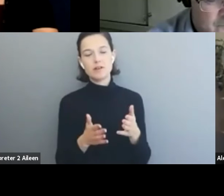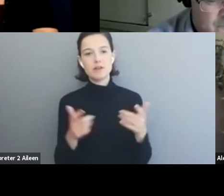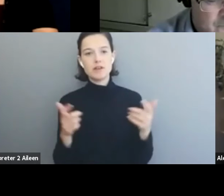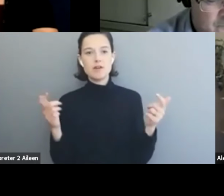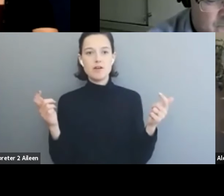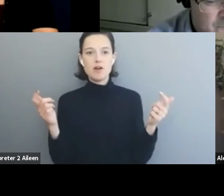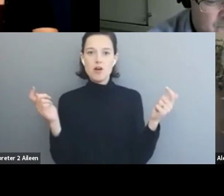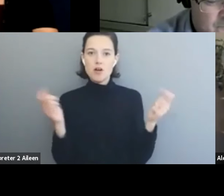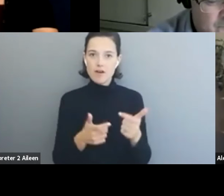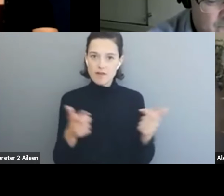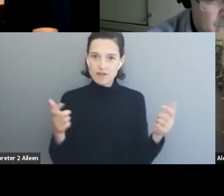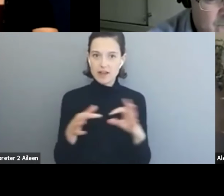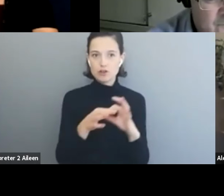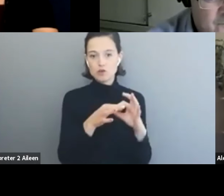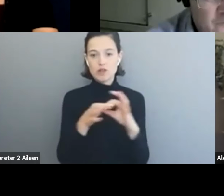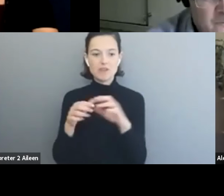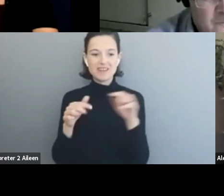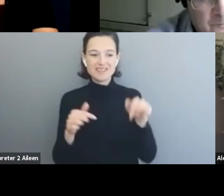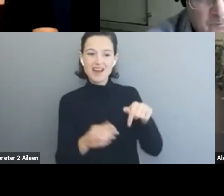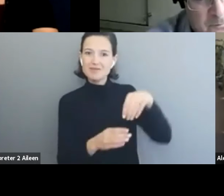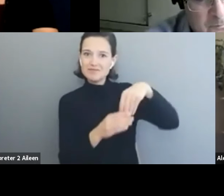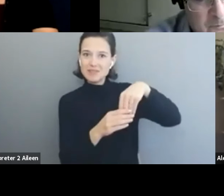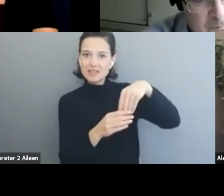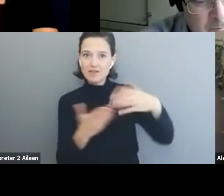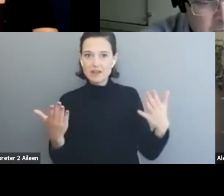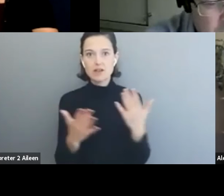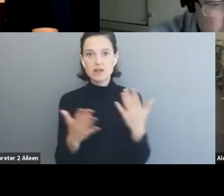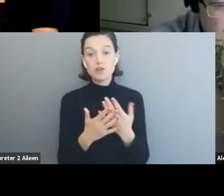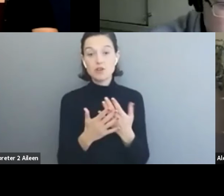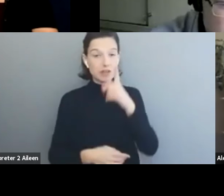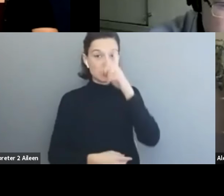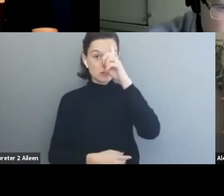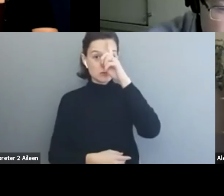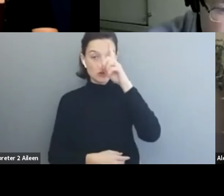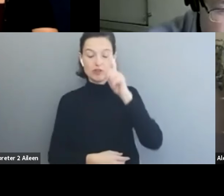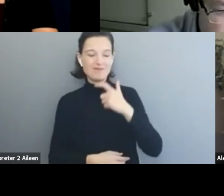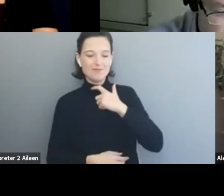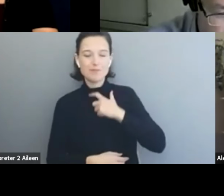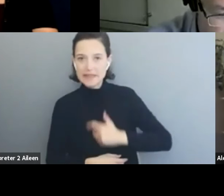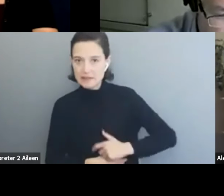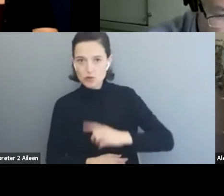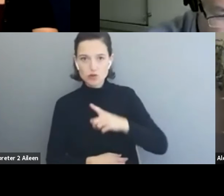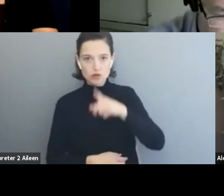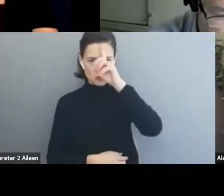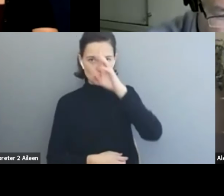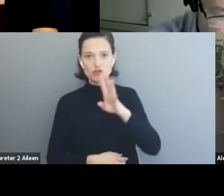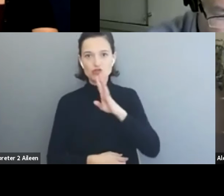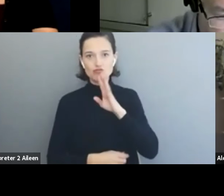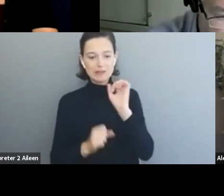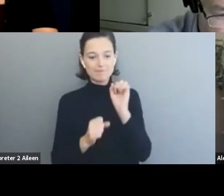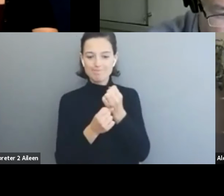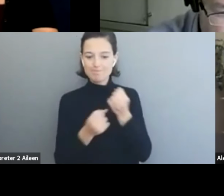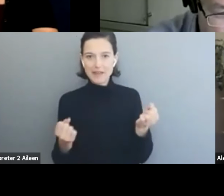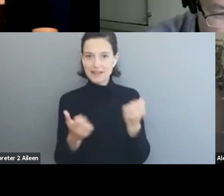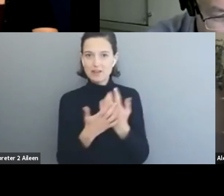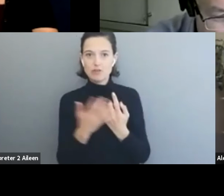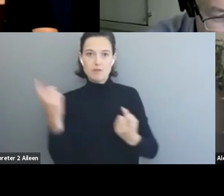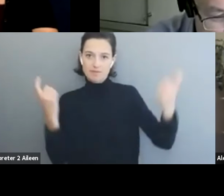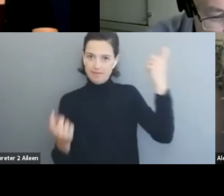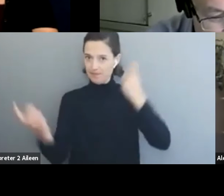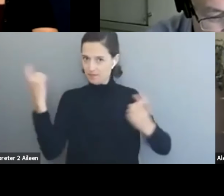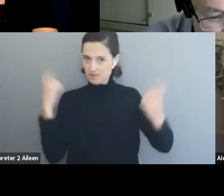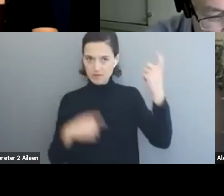kann, aber da ging es darum, Menschen, die nicht der Muttersprache Deutsch angehören, und wir haben ja auch immer mehr Menschen, die aus Einwanderungsländern kommen,